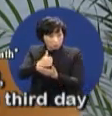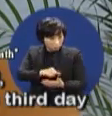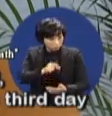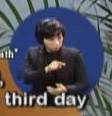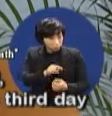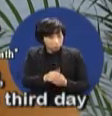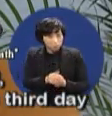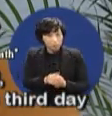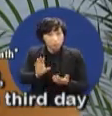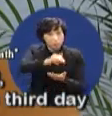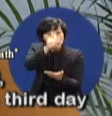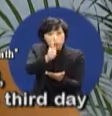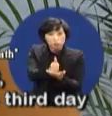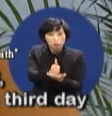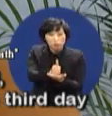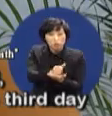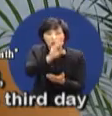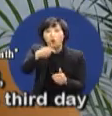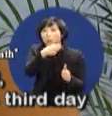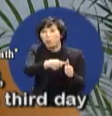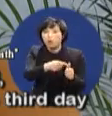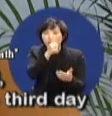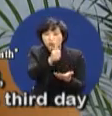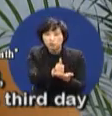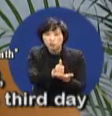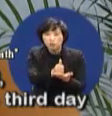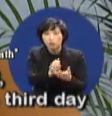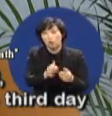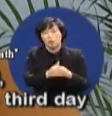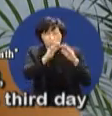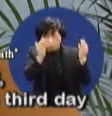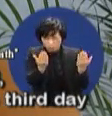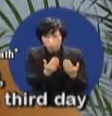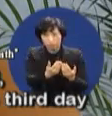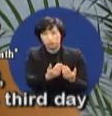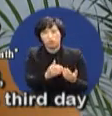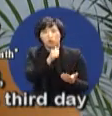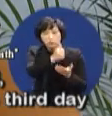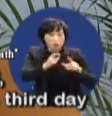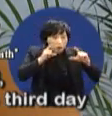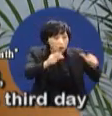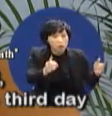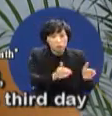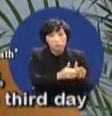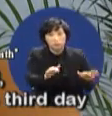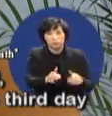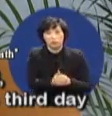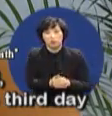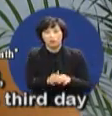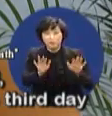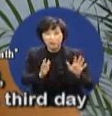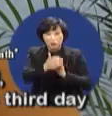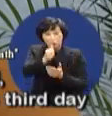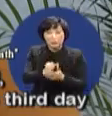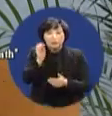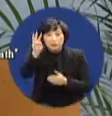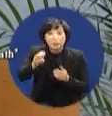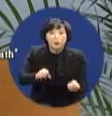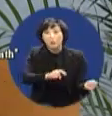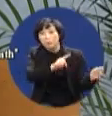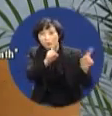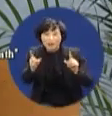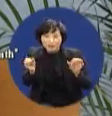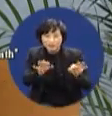아들 그리스도 신성 모독죄로 그를 다 아주 정죄해버렸습니다. 그러나 3일 만에